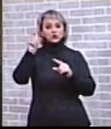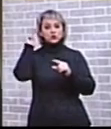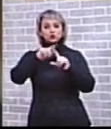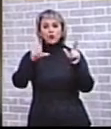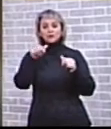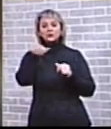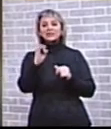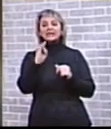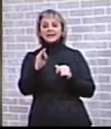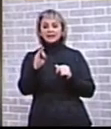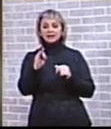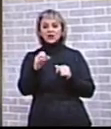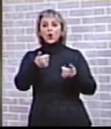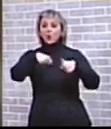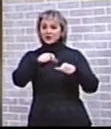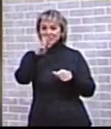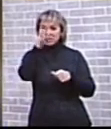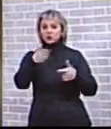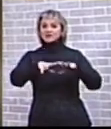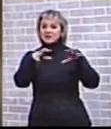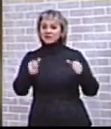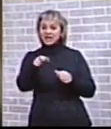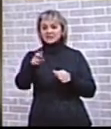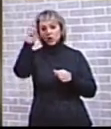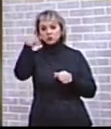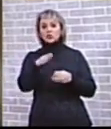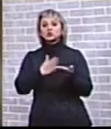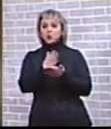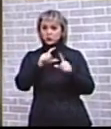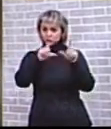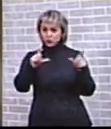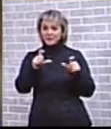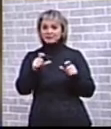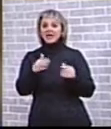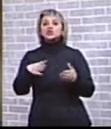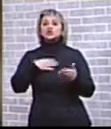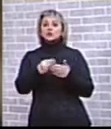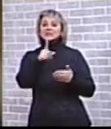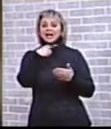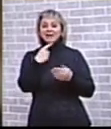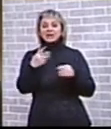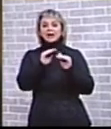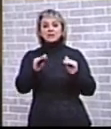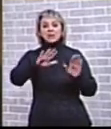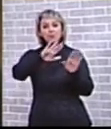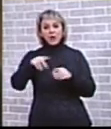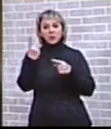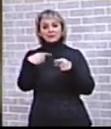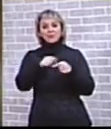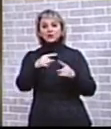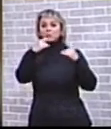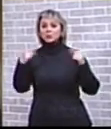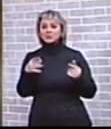и органы государственной власти, государственную службу. И, собственно говоря, ребята проходят по этому